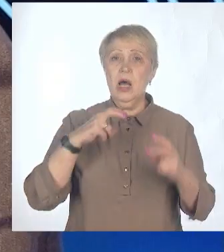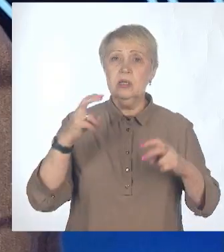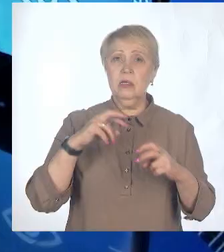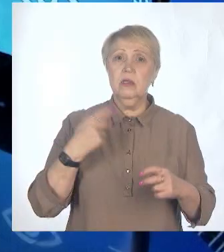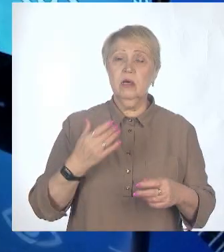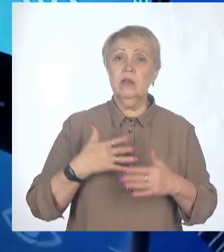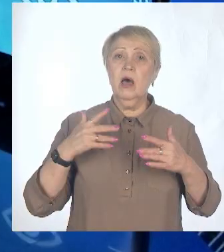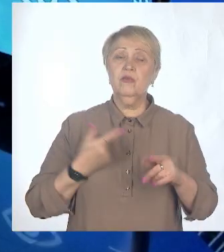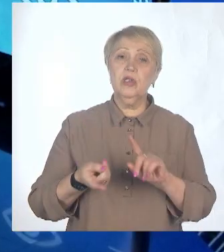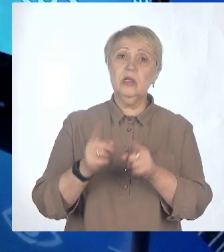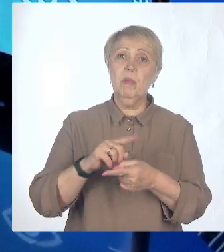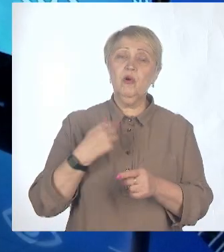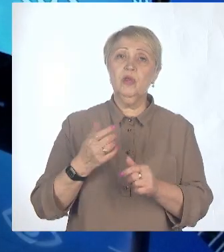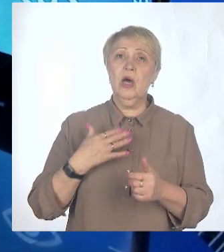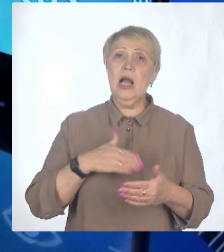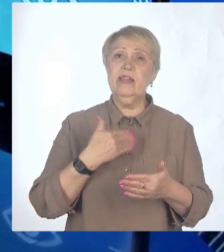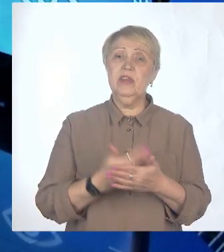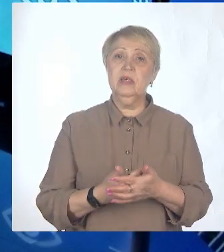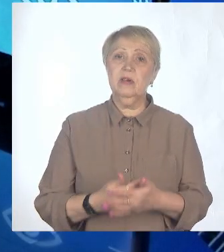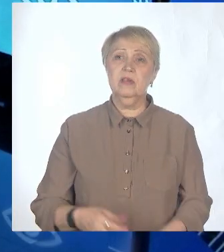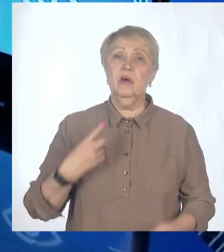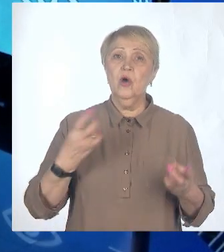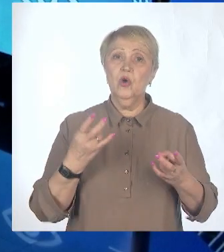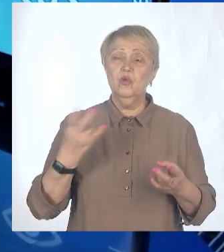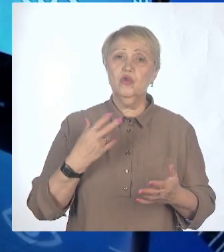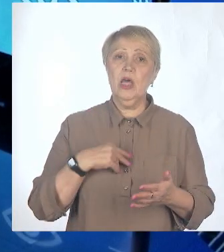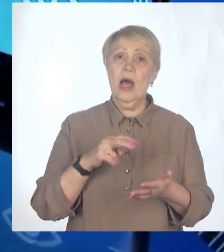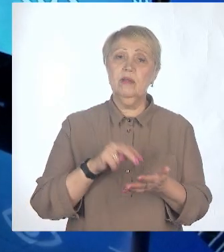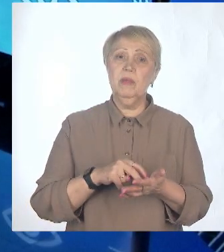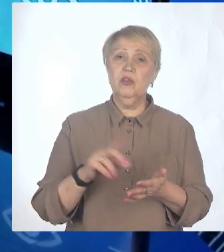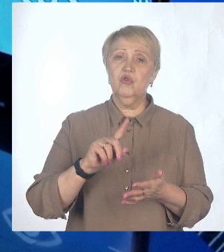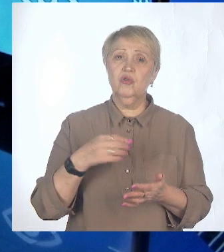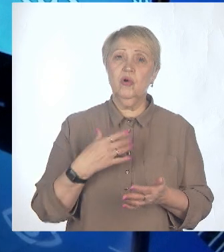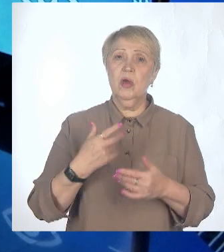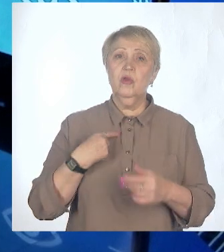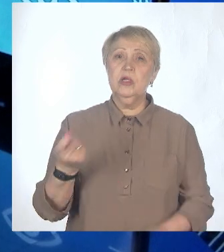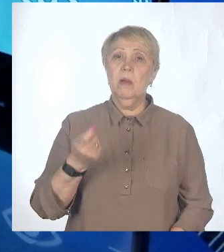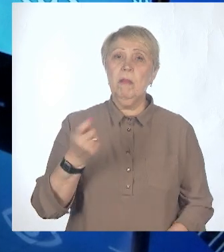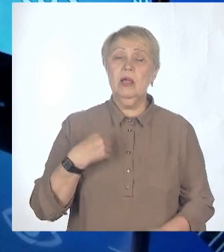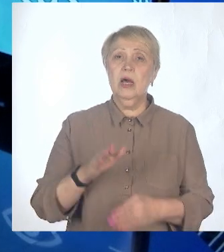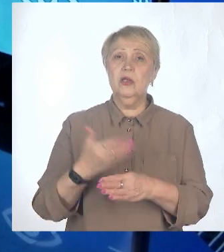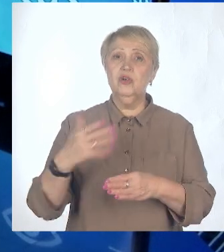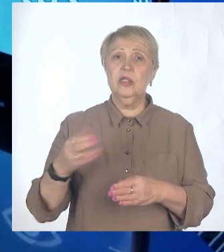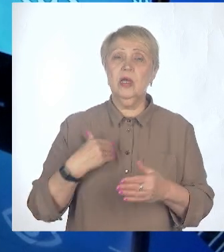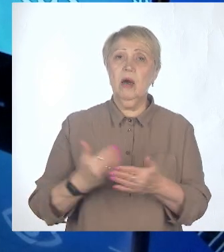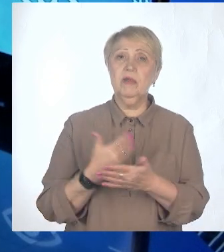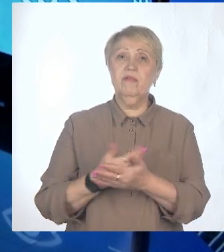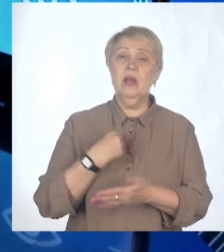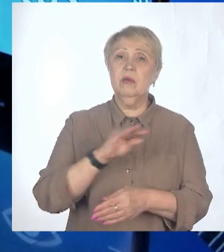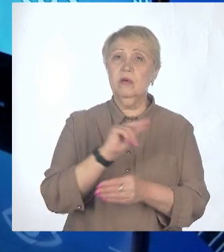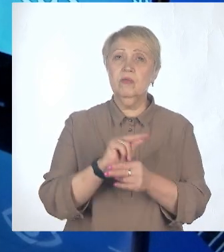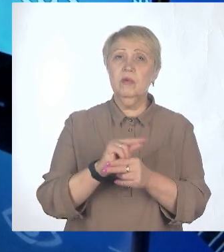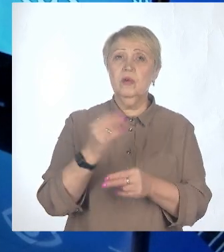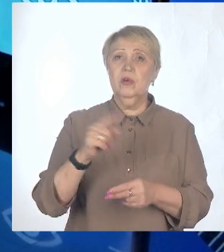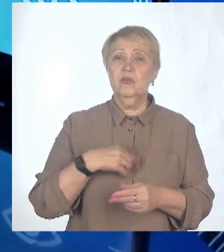И тут, конечно, нужно отметить то, что немалая часть соискателей обновляют и публикуют сейчас свои резюме,